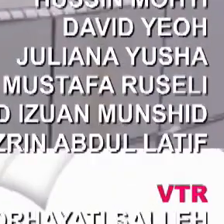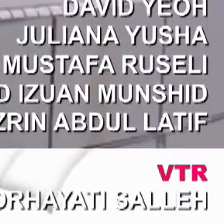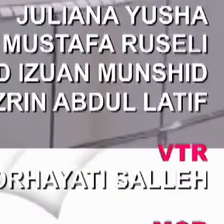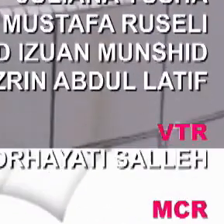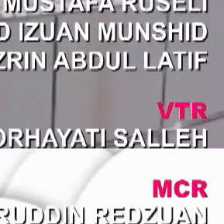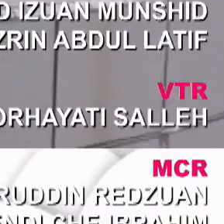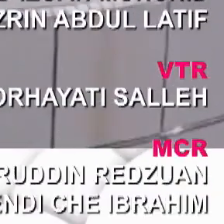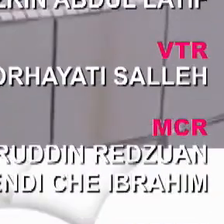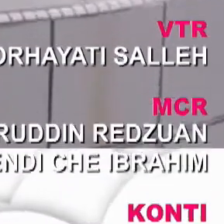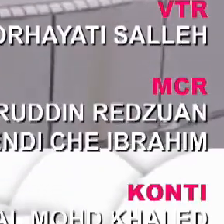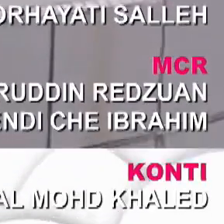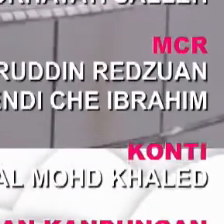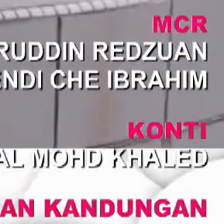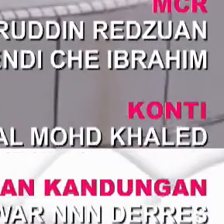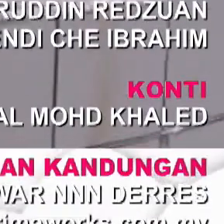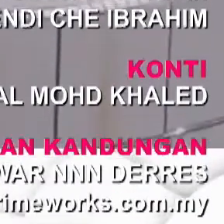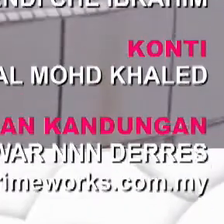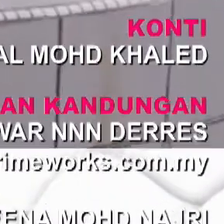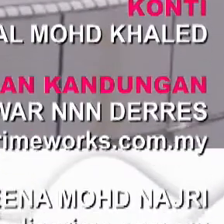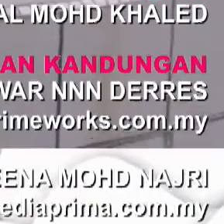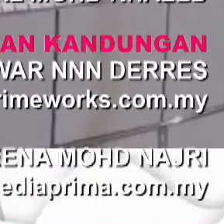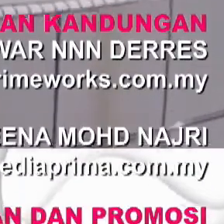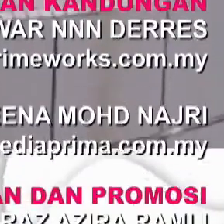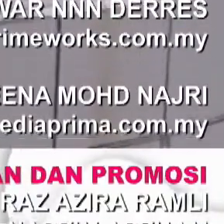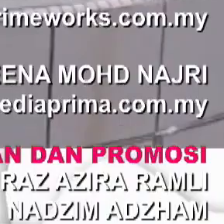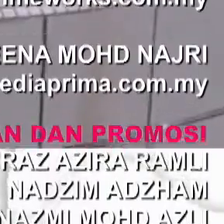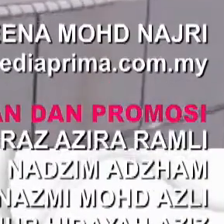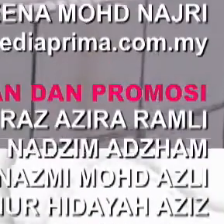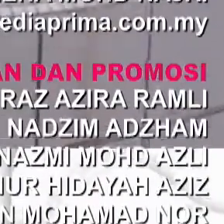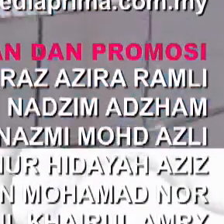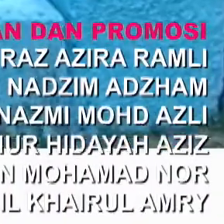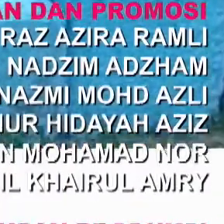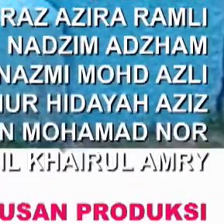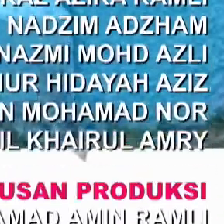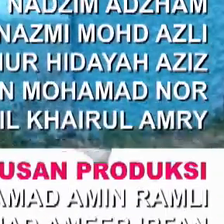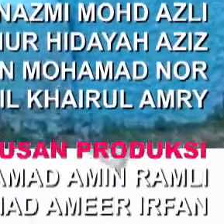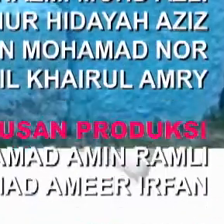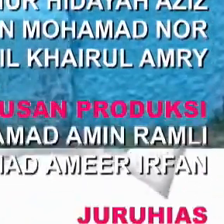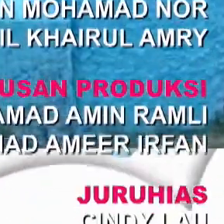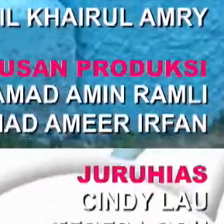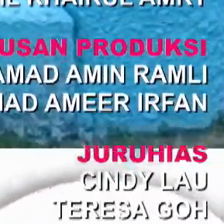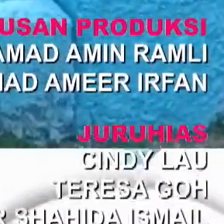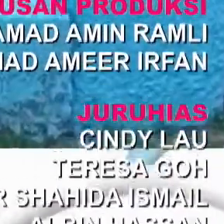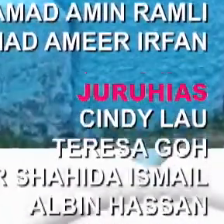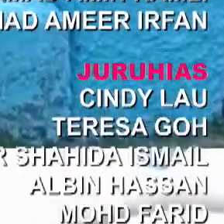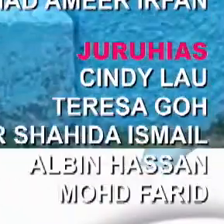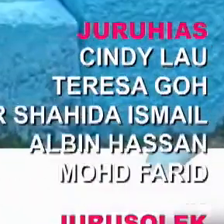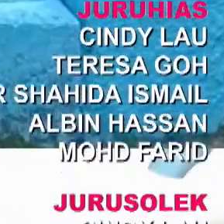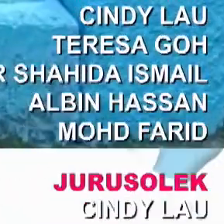rasanya manis. Buah tembikai buat tempatan. Ini buah